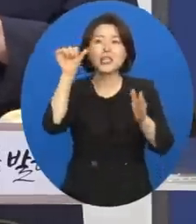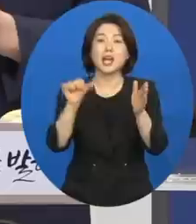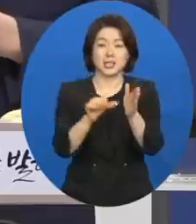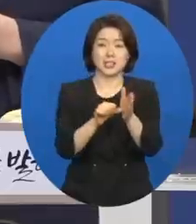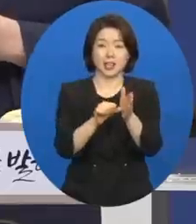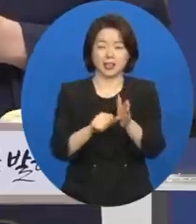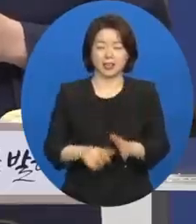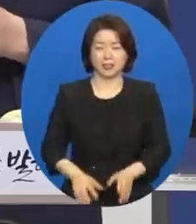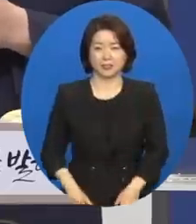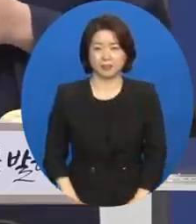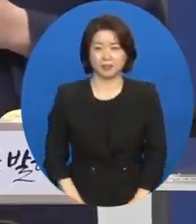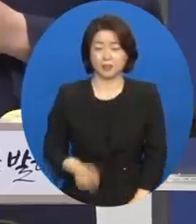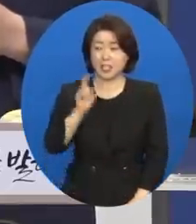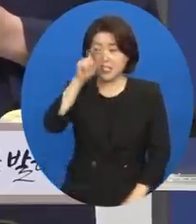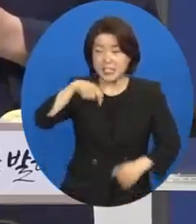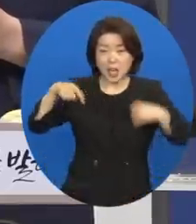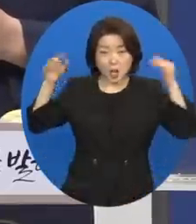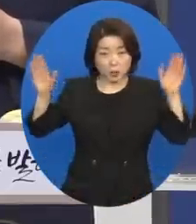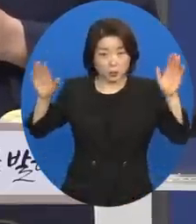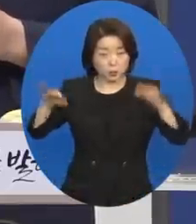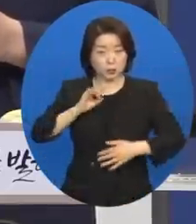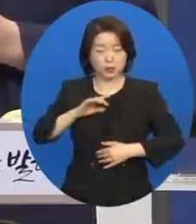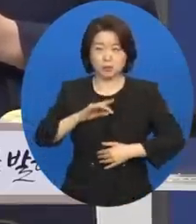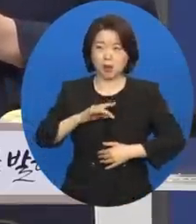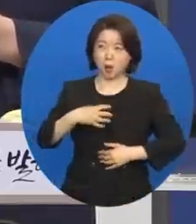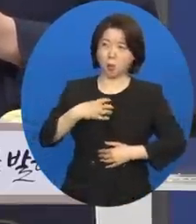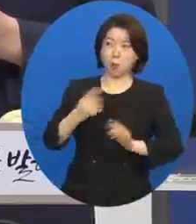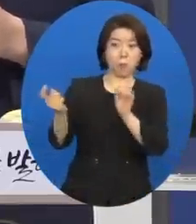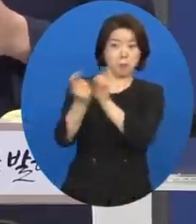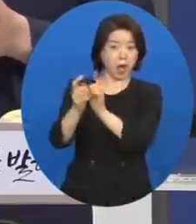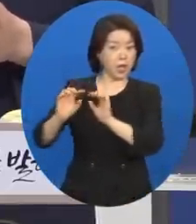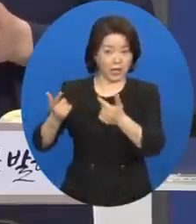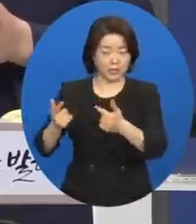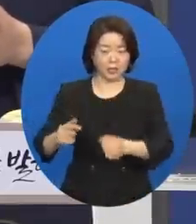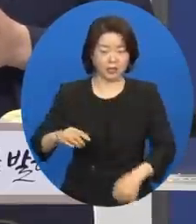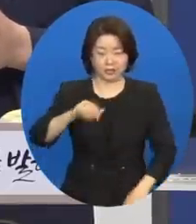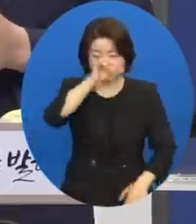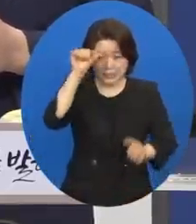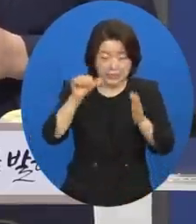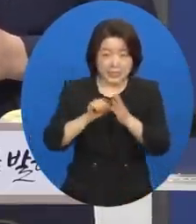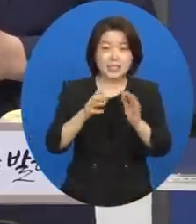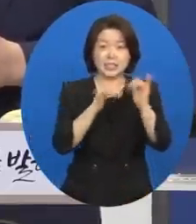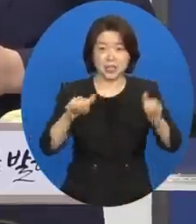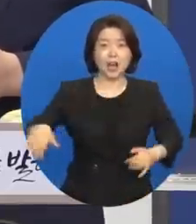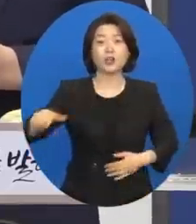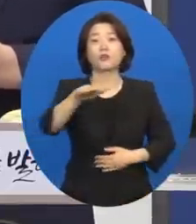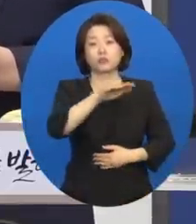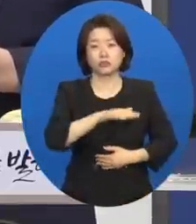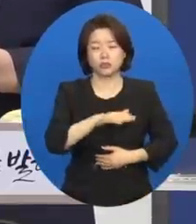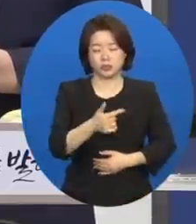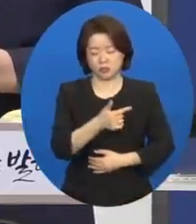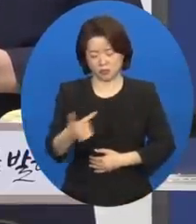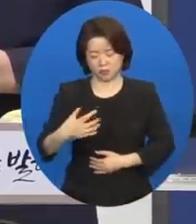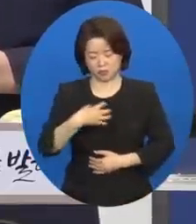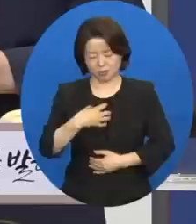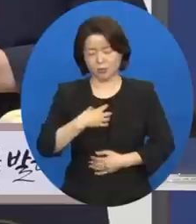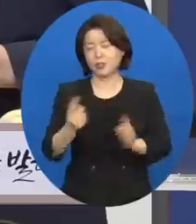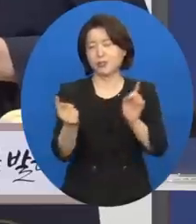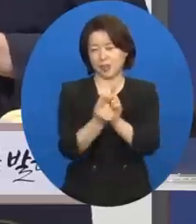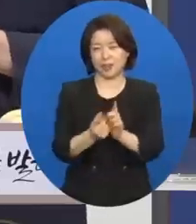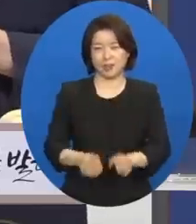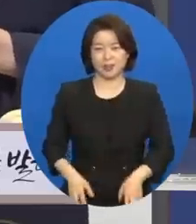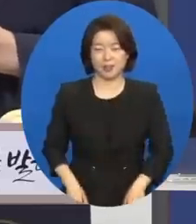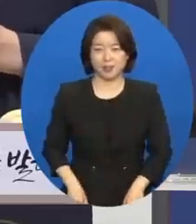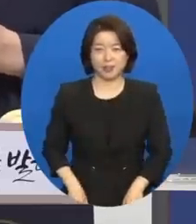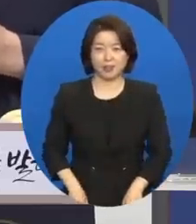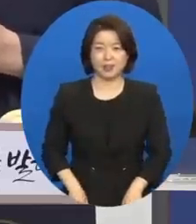사실 독수리만 위기를 당하는 게 아니라 인생 우리에게도 우리 삶에도 큰 위기가 있는데 이런